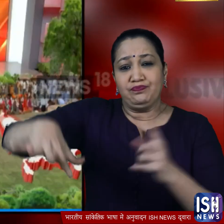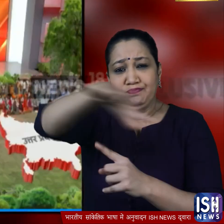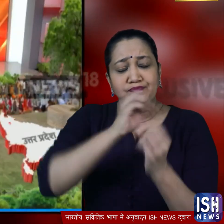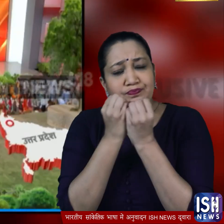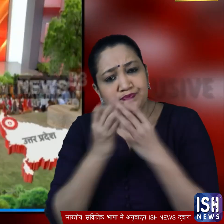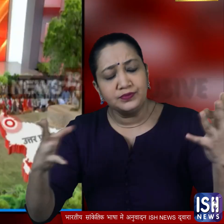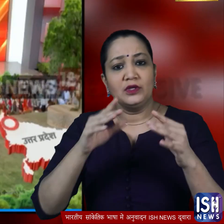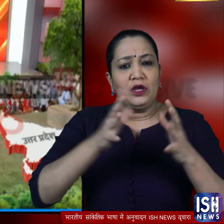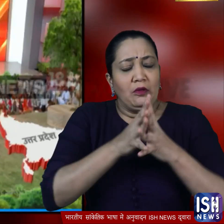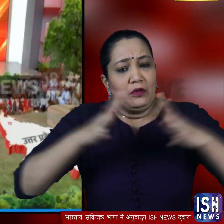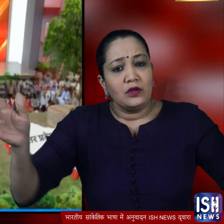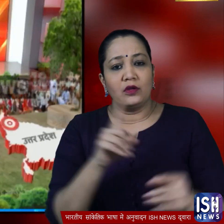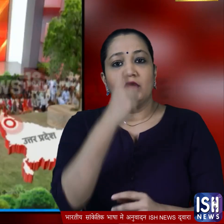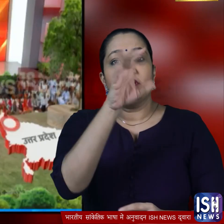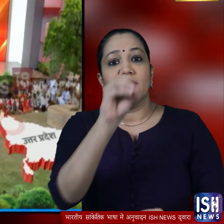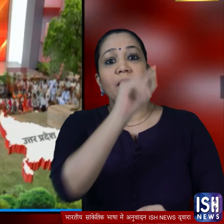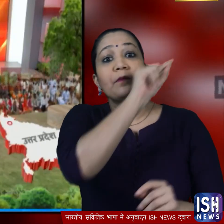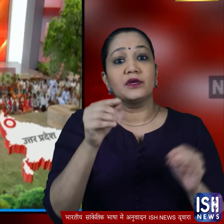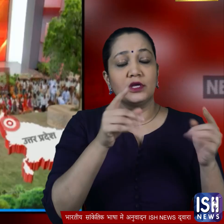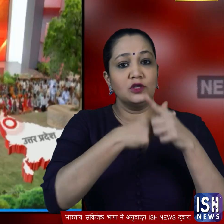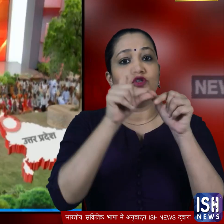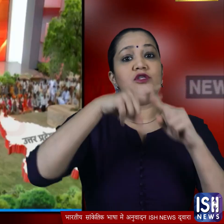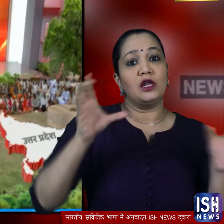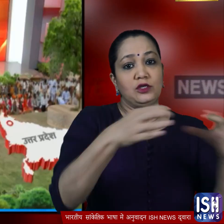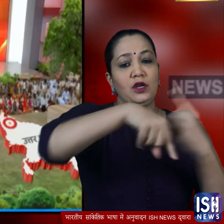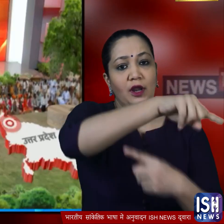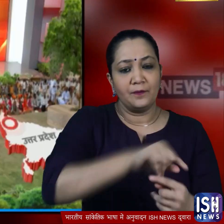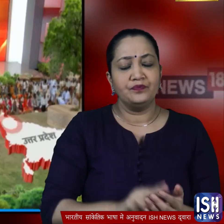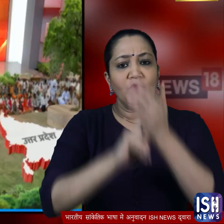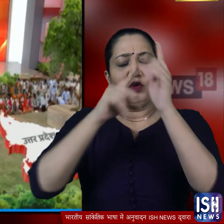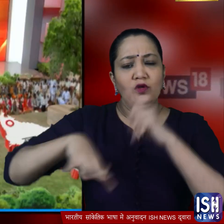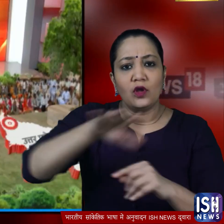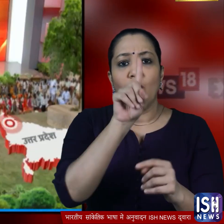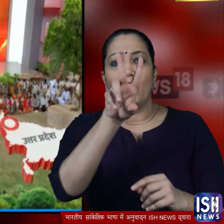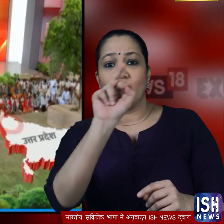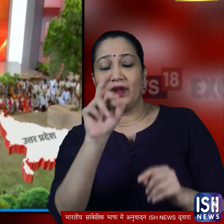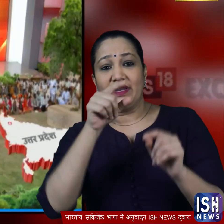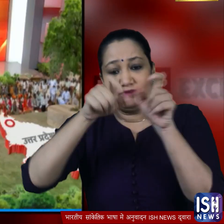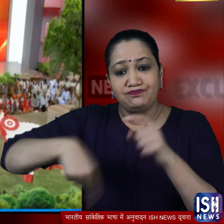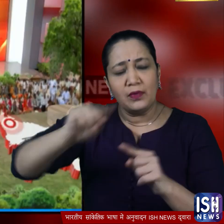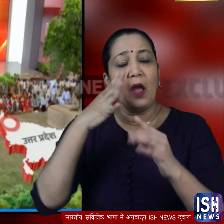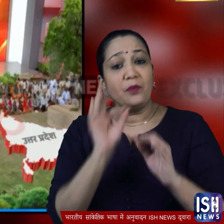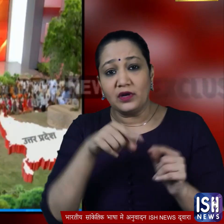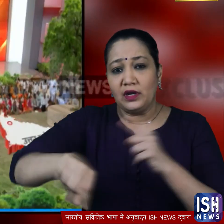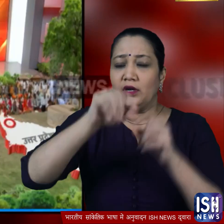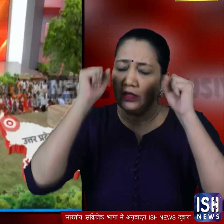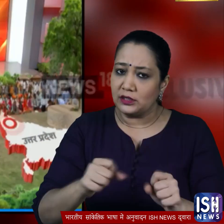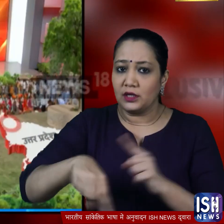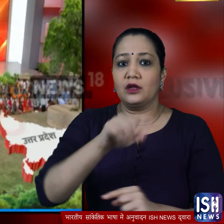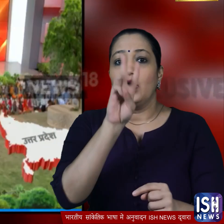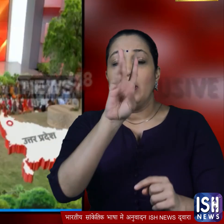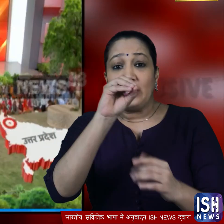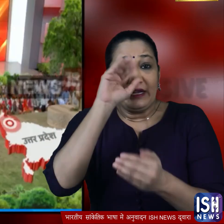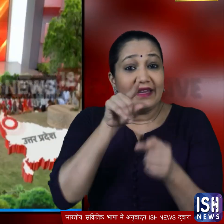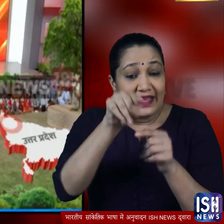के इस इलाके में उनकी आबादी करीब 17% है। जाट समुदाय के वोटर पश्चिमी यूपी की करीब 120 विधानसभा सीटों पर असर डालते हैं,